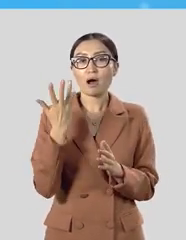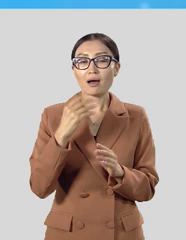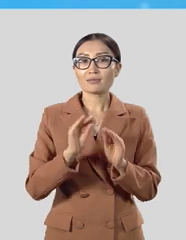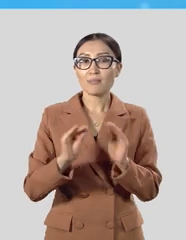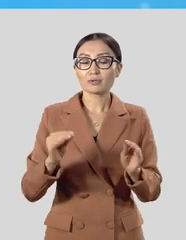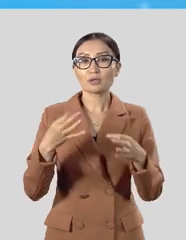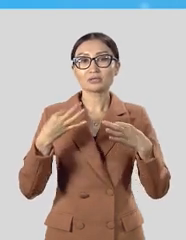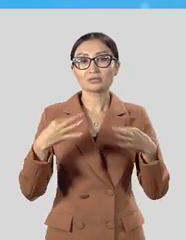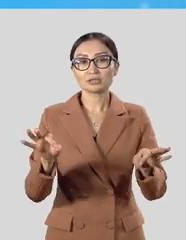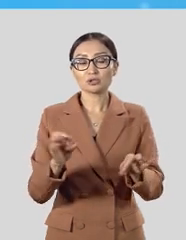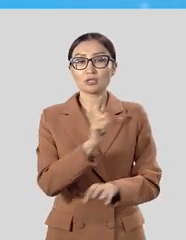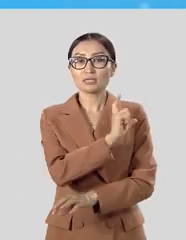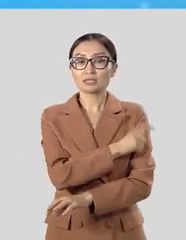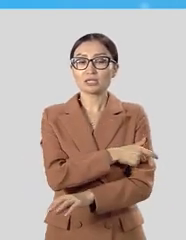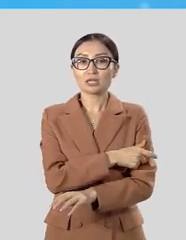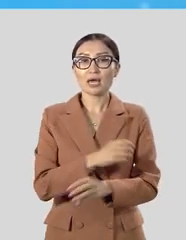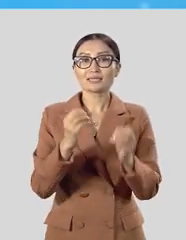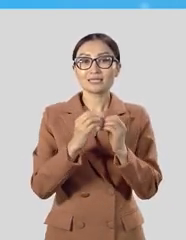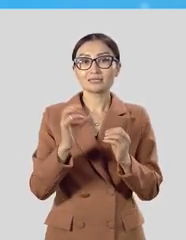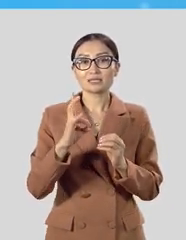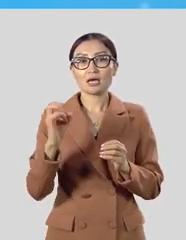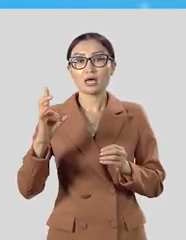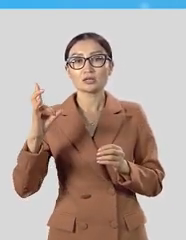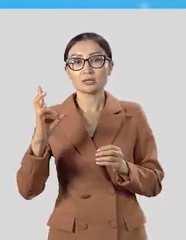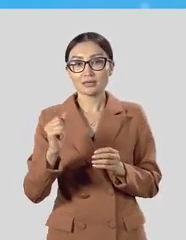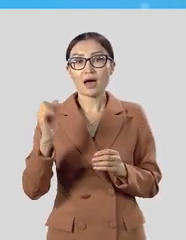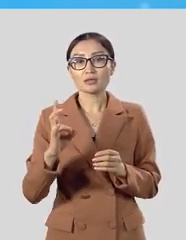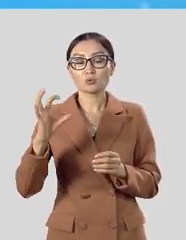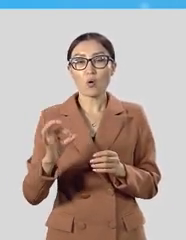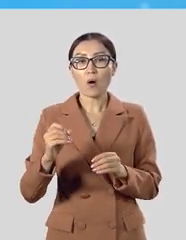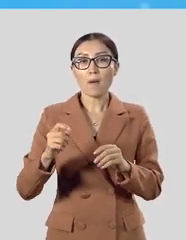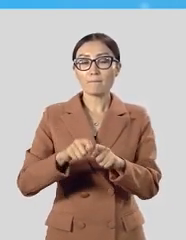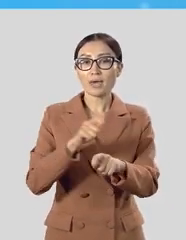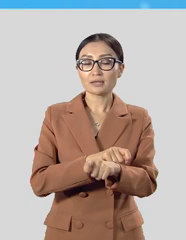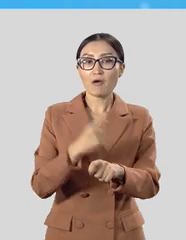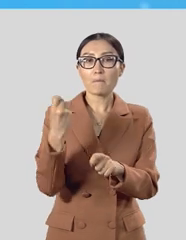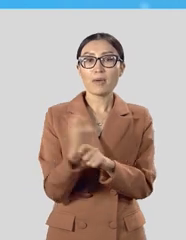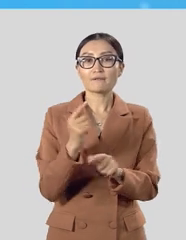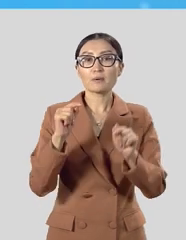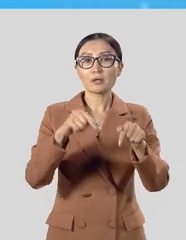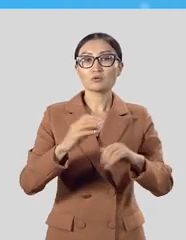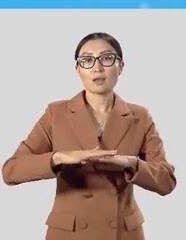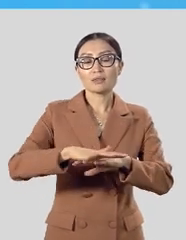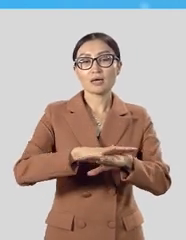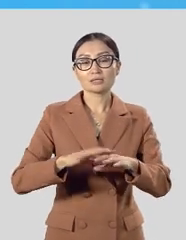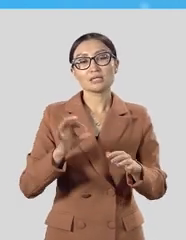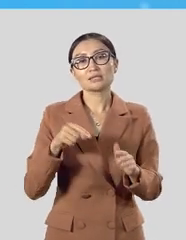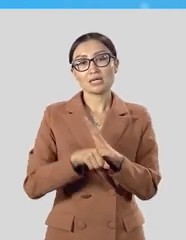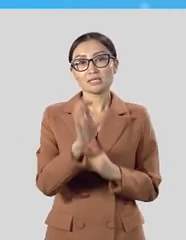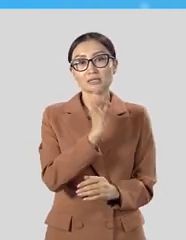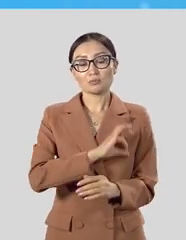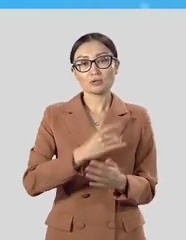прибор с разрешающей способностью в 10 нанометров впервые поступил на рынок и стал широко использоваться в